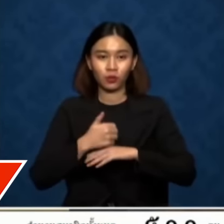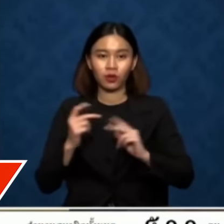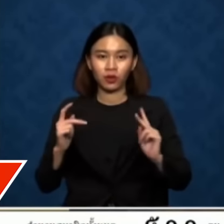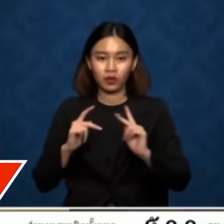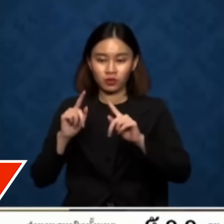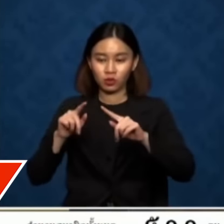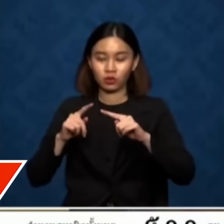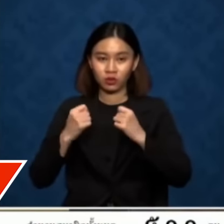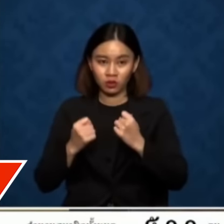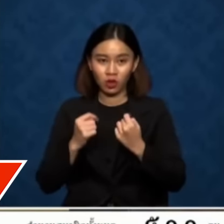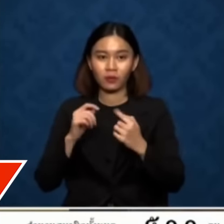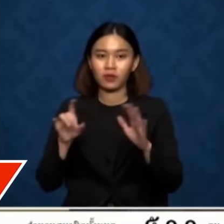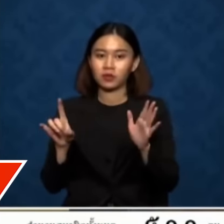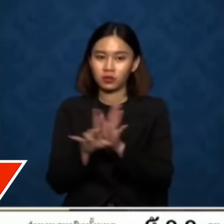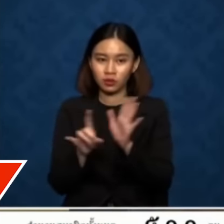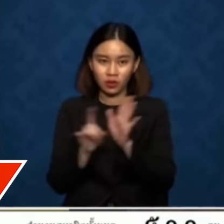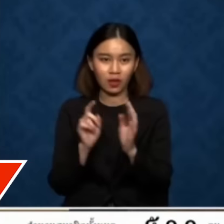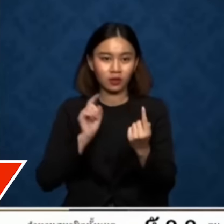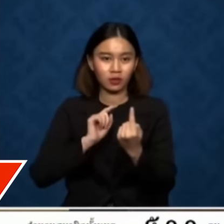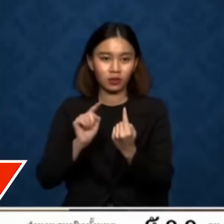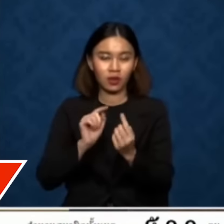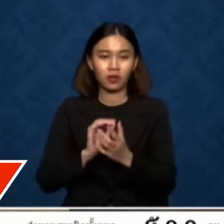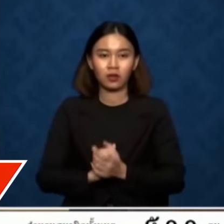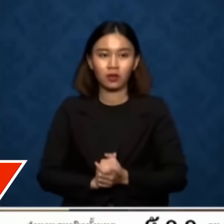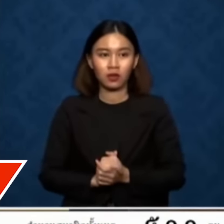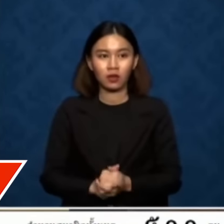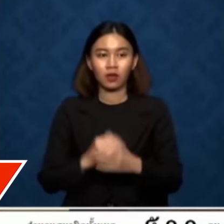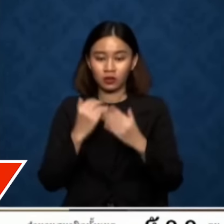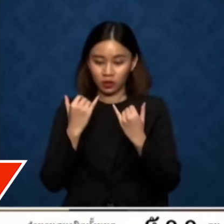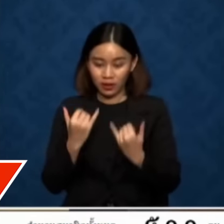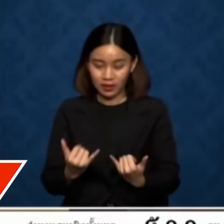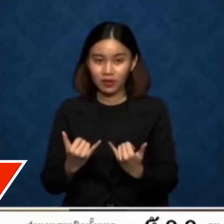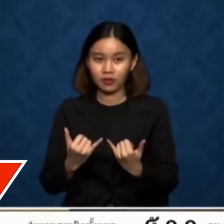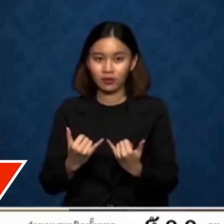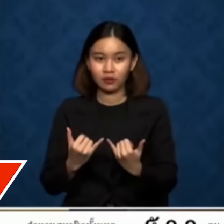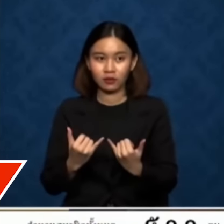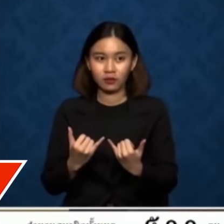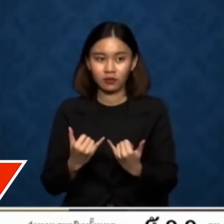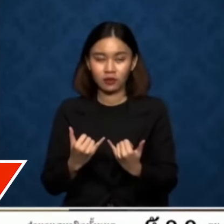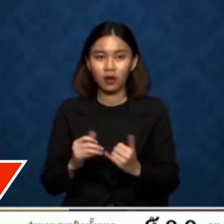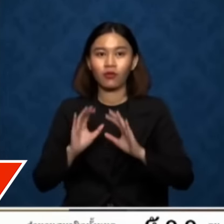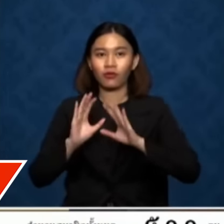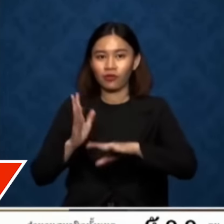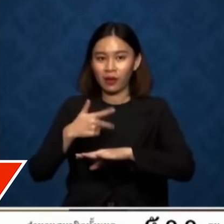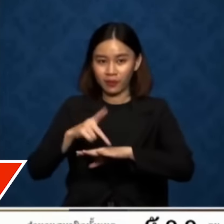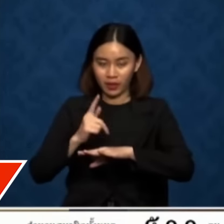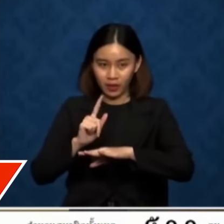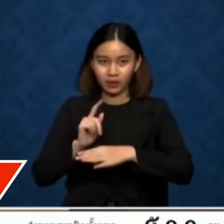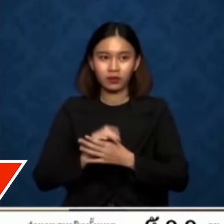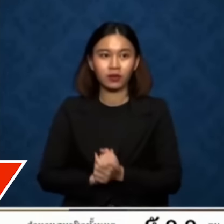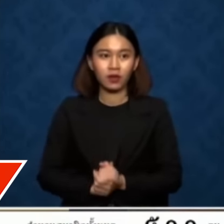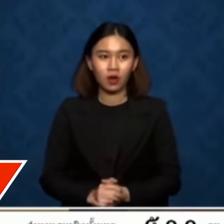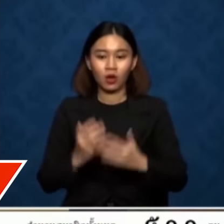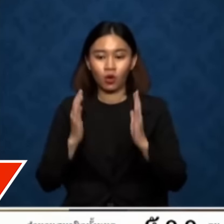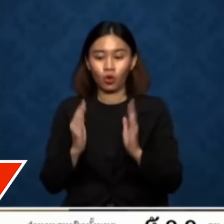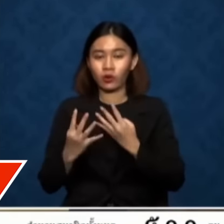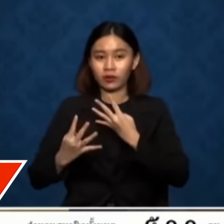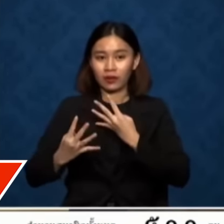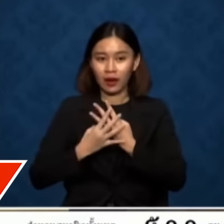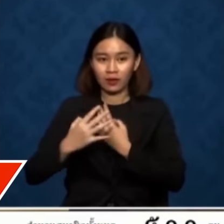อบยืนยันครั้งสุดท้ายครับว่านับตั้งแต่นี้เนี่ยท่านประธานครับผ่านท่านประธานไปนะครับผู้ต้องขังซึ่